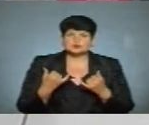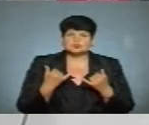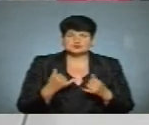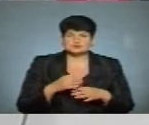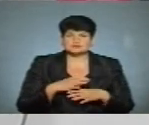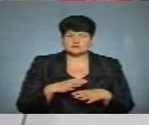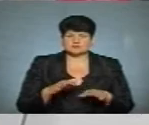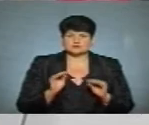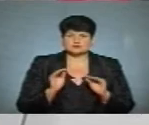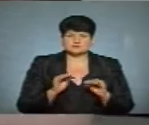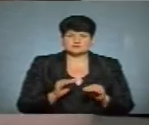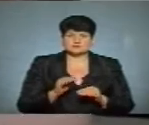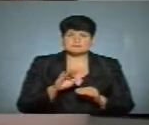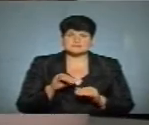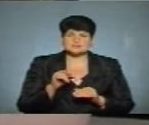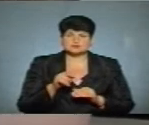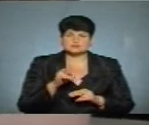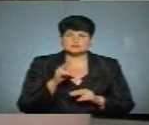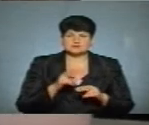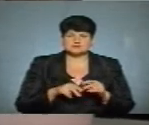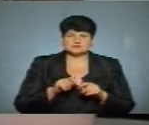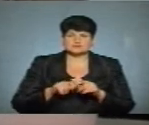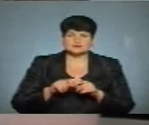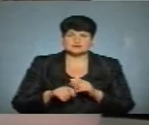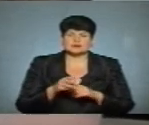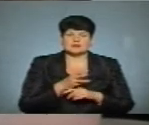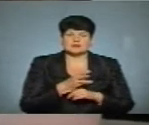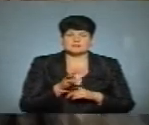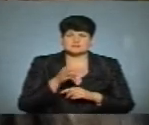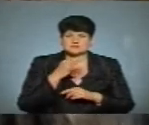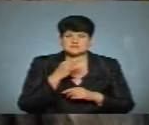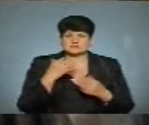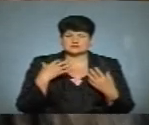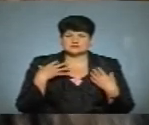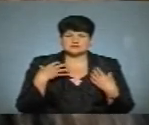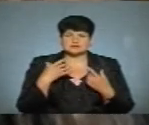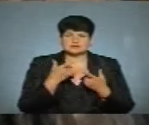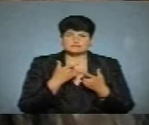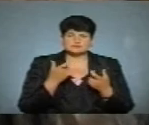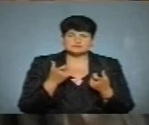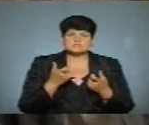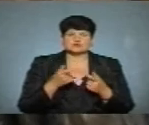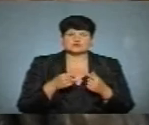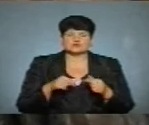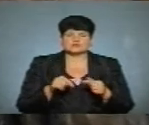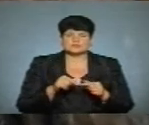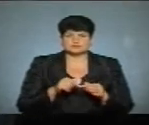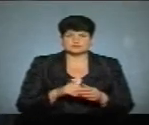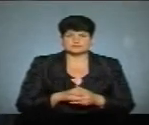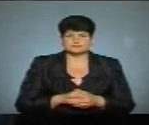було. Розмістять її після того, як завершать тестувати камеру, розповіла начальниця інформаційного відділу «Тернопільелектротрансу» Тетяна